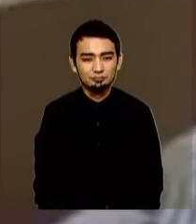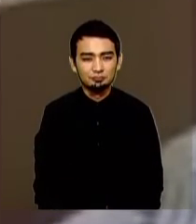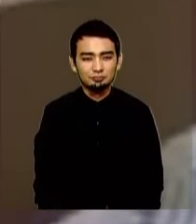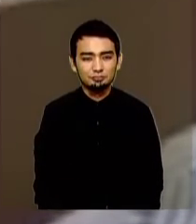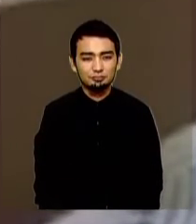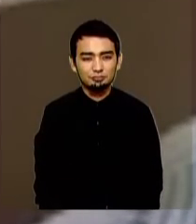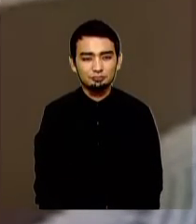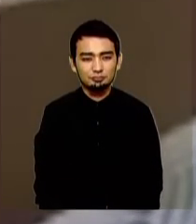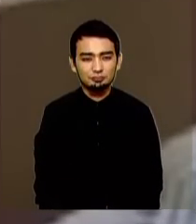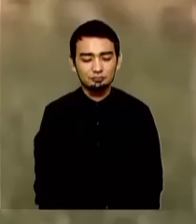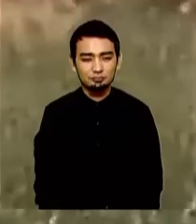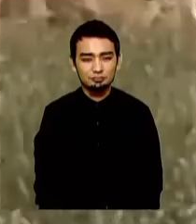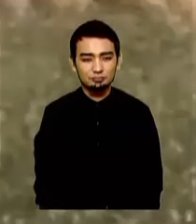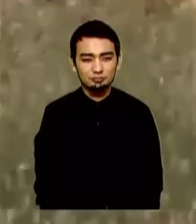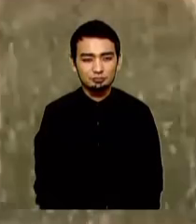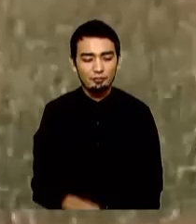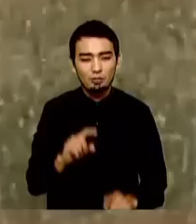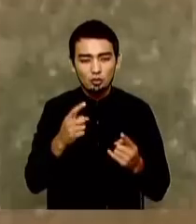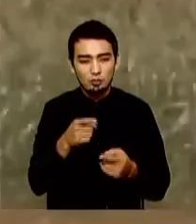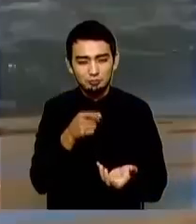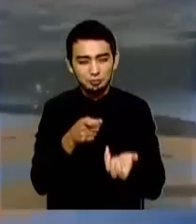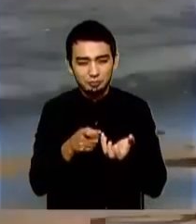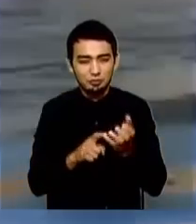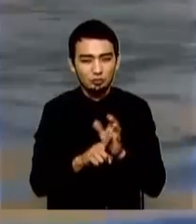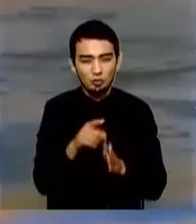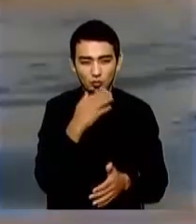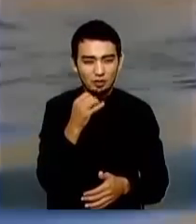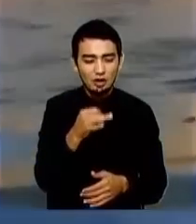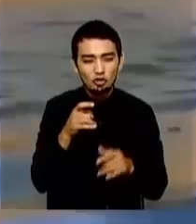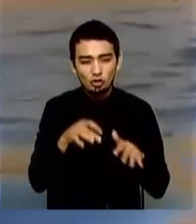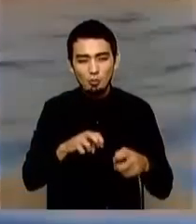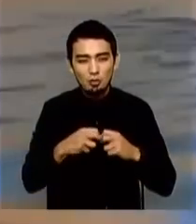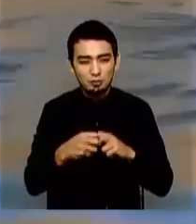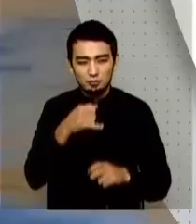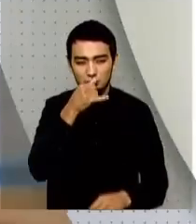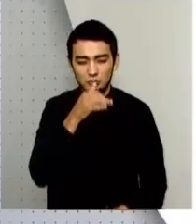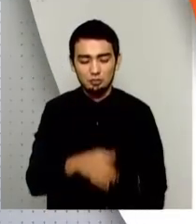него очень непросто. И почему их отстрел не оптимальное решение проблемы?